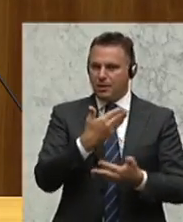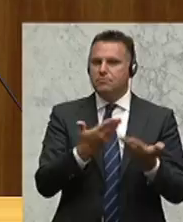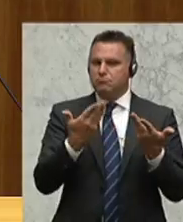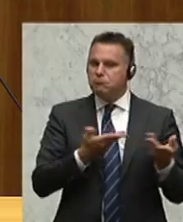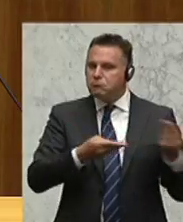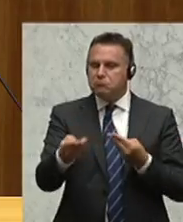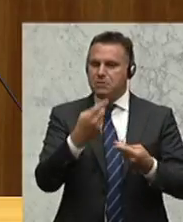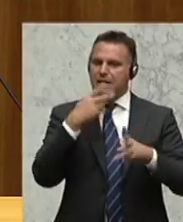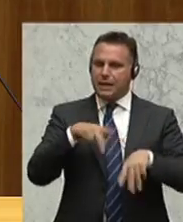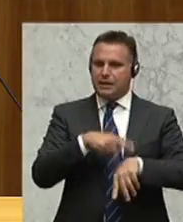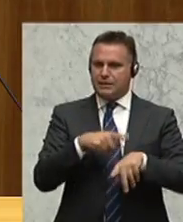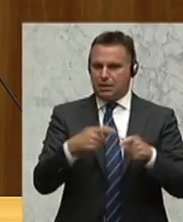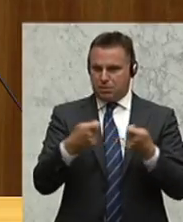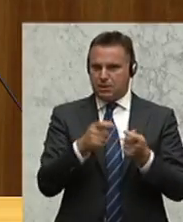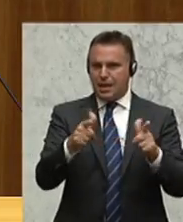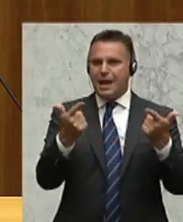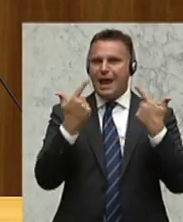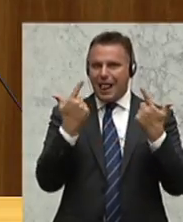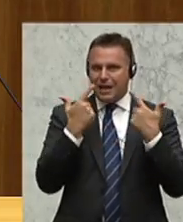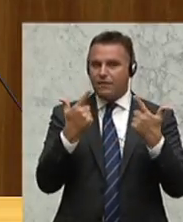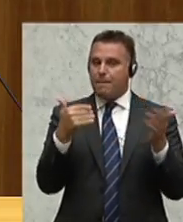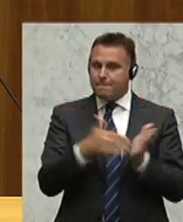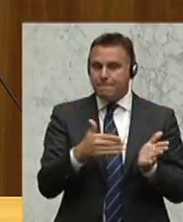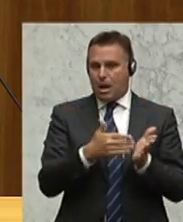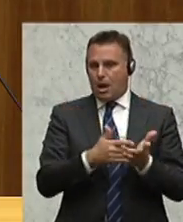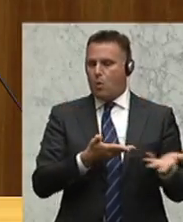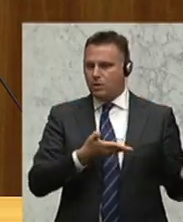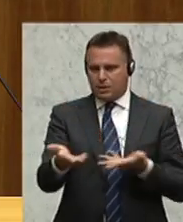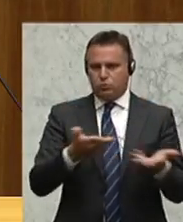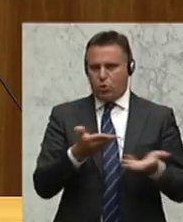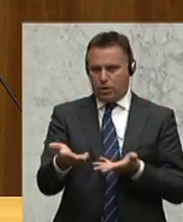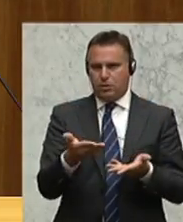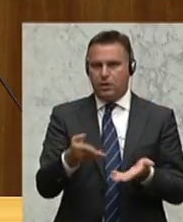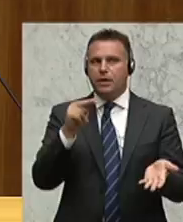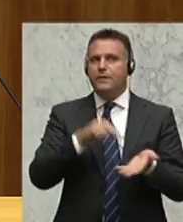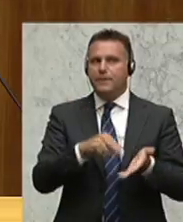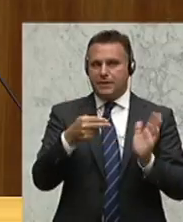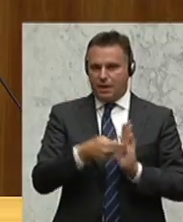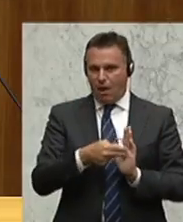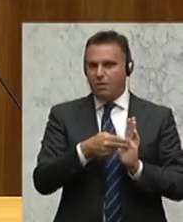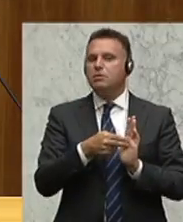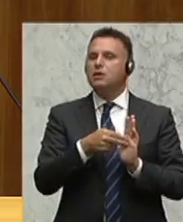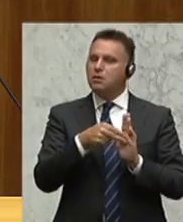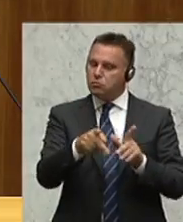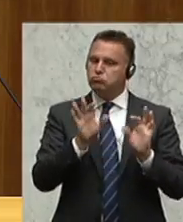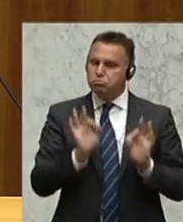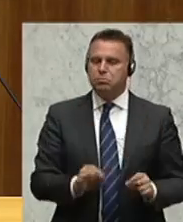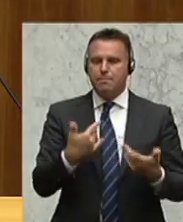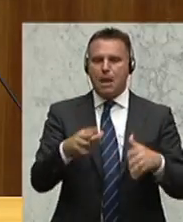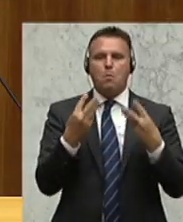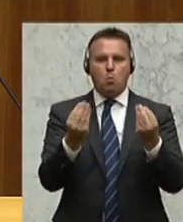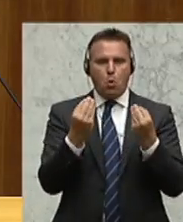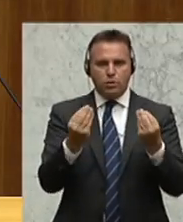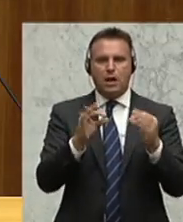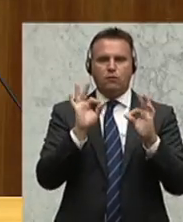Just-in-Time setzt einen Lkw-Transport voraus. Die Technik wird ihren Beitrag zur Modernisierung